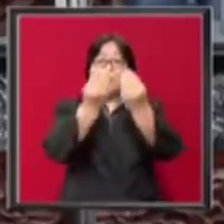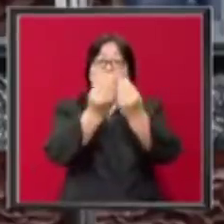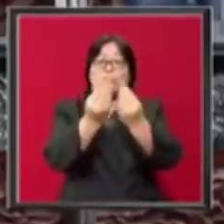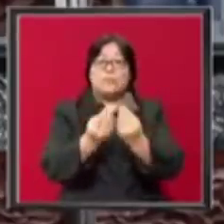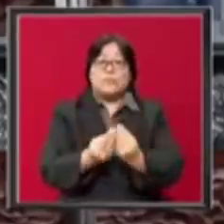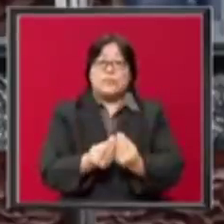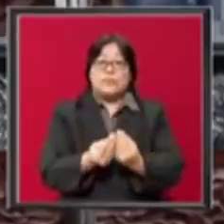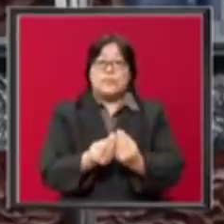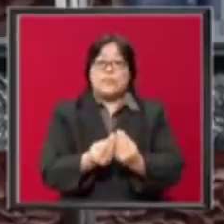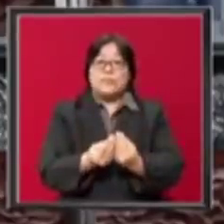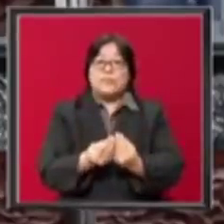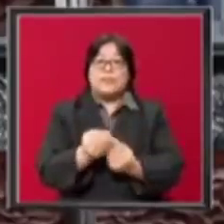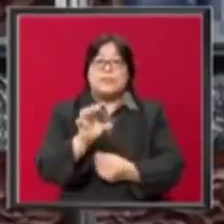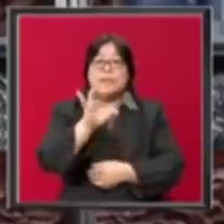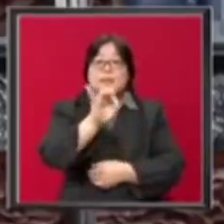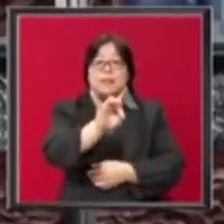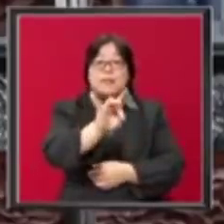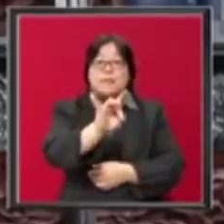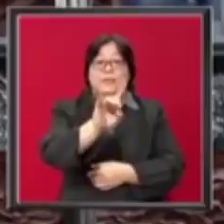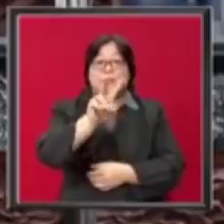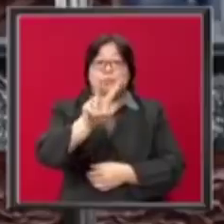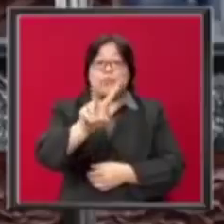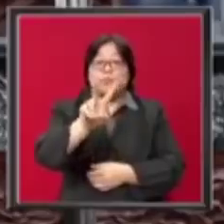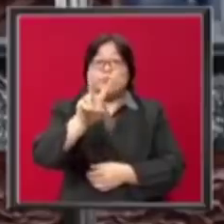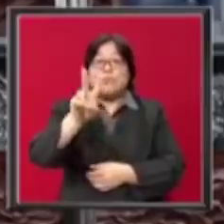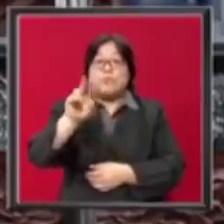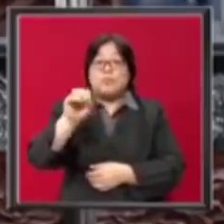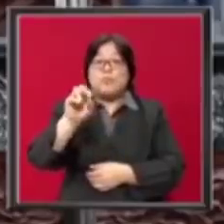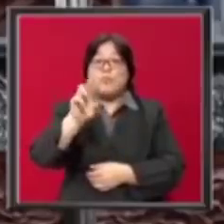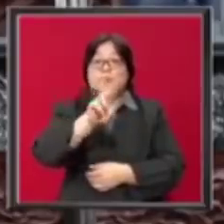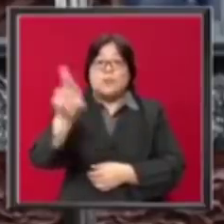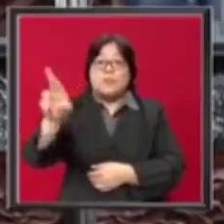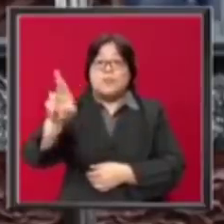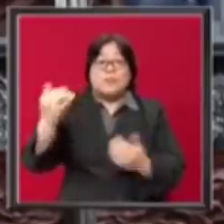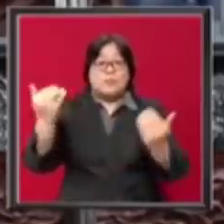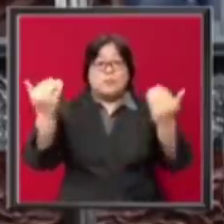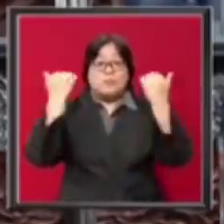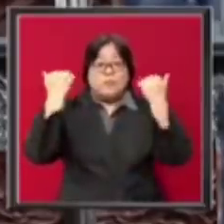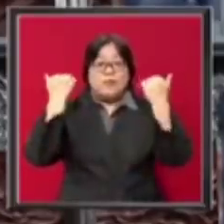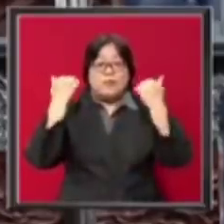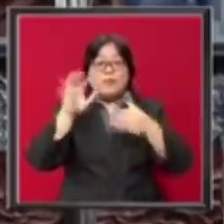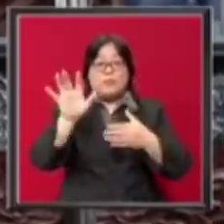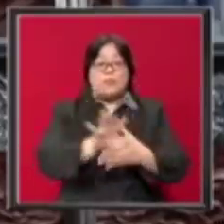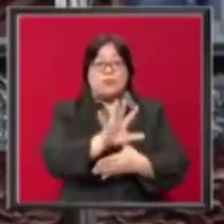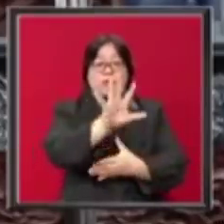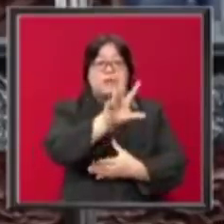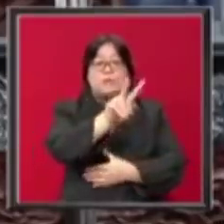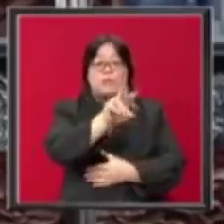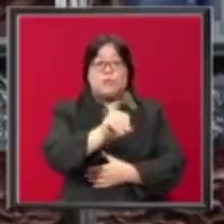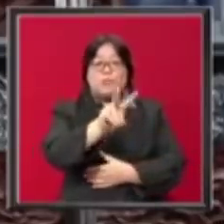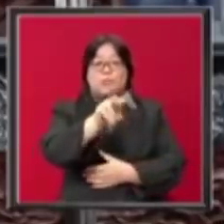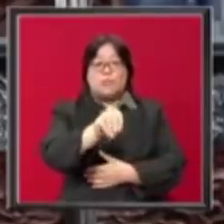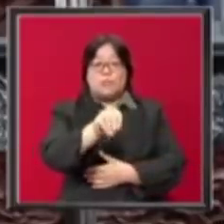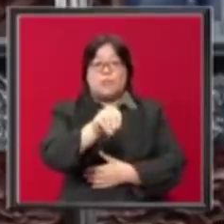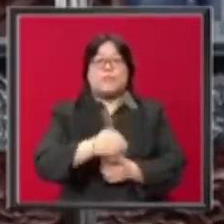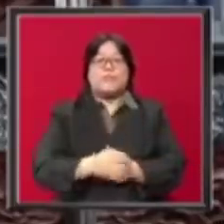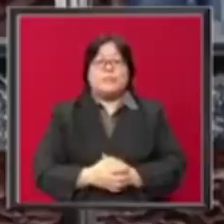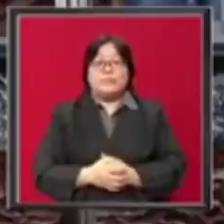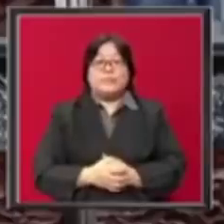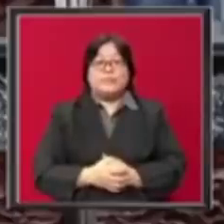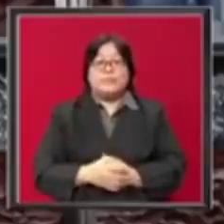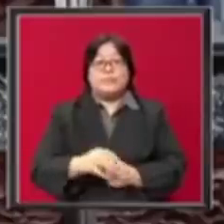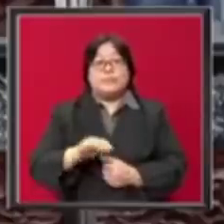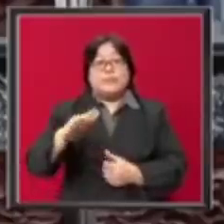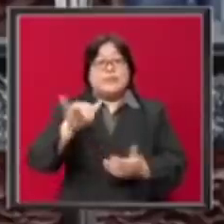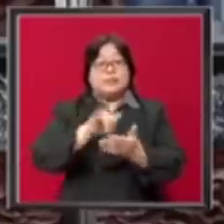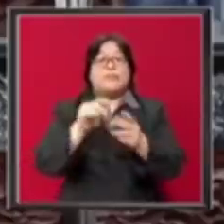jumlahnya ialah 820 ribu penganggur pada Mei 2020 yang di